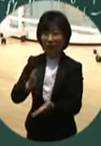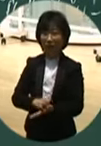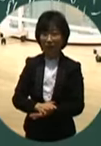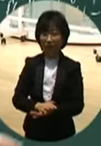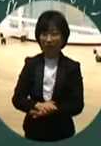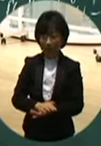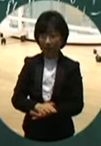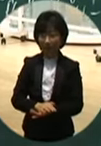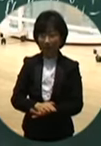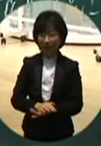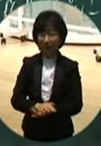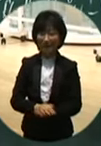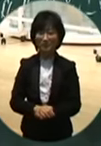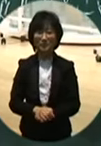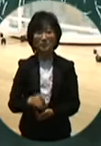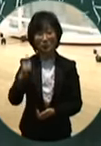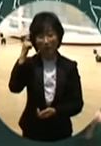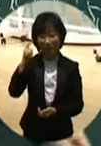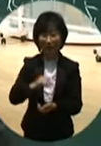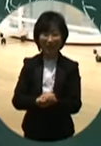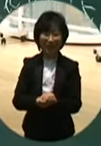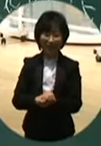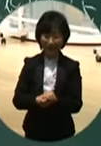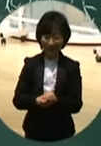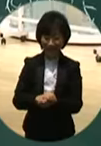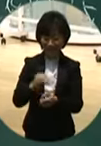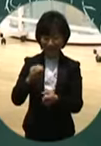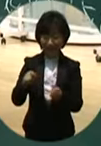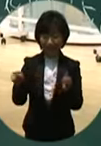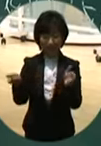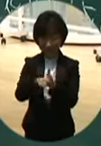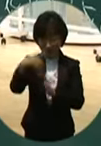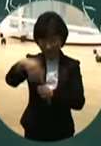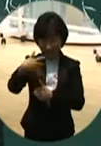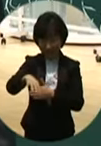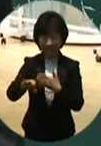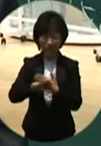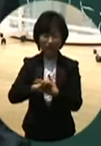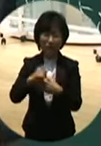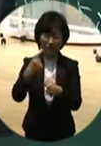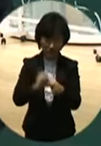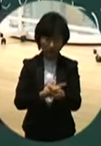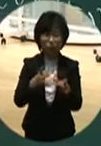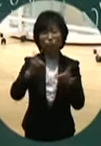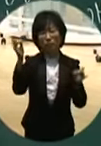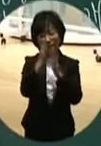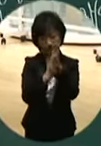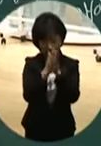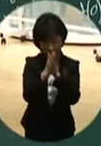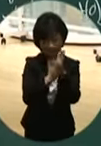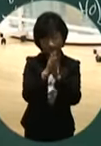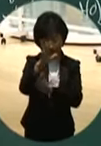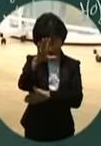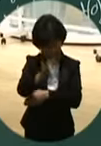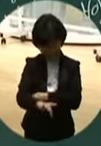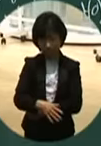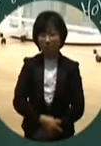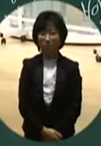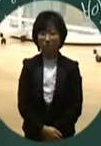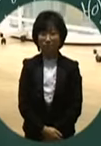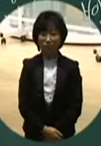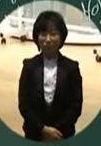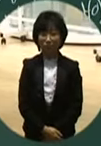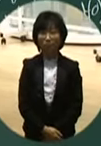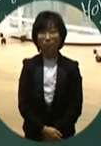it. 우상 숭배할 수밖에 없어요. They have no choice but to worship idols. 그렇죠. Right? 당연히 해요. Rightfully, they have. 누가 안